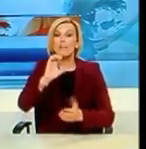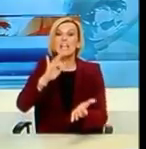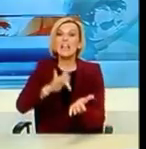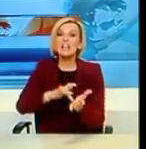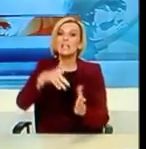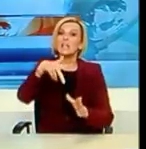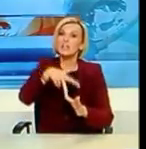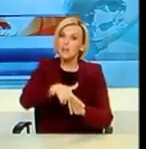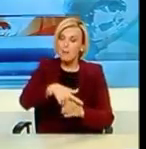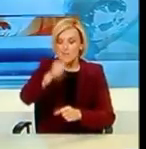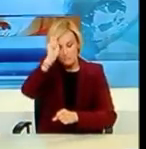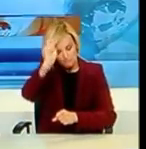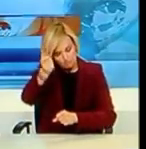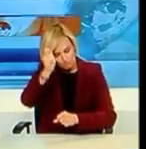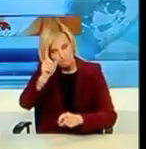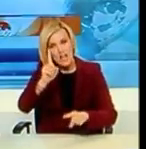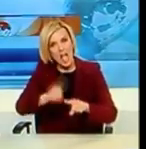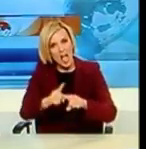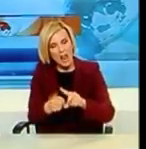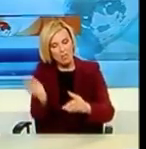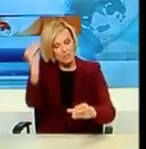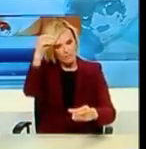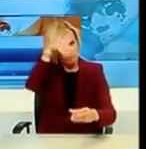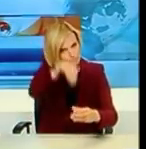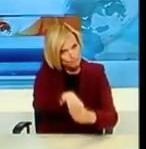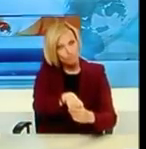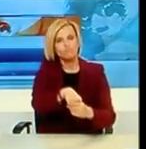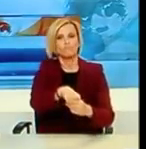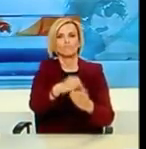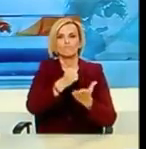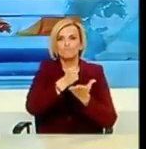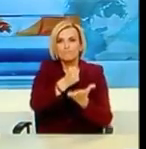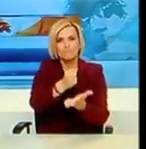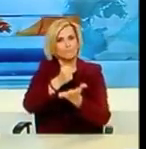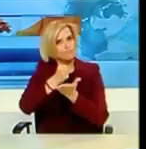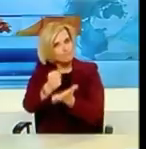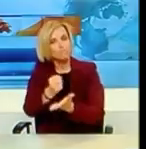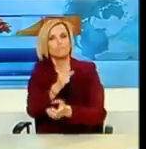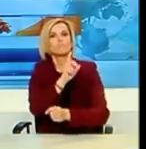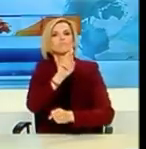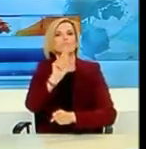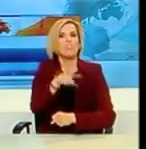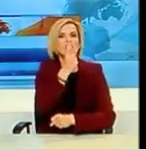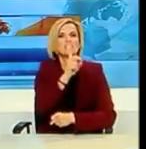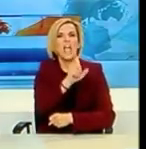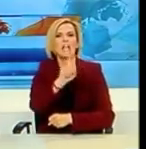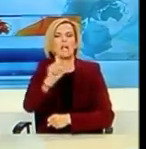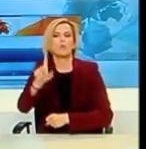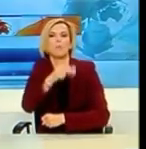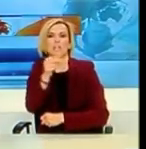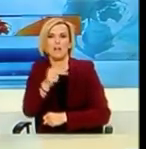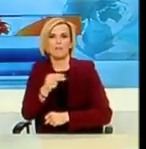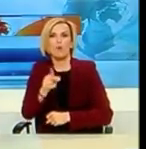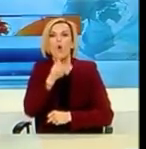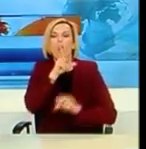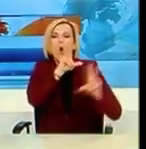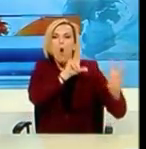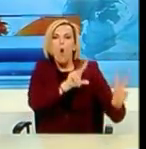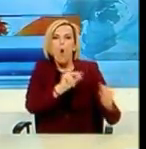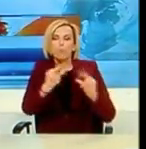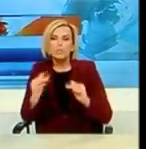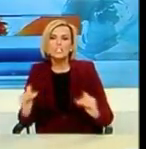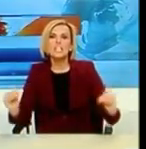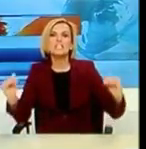χαλάρωσης. Επιτέλους, ύστερα από 10 χρόνια κρίσης, η Ελλάδα αντιμετωπίζεται ακριβώς όπως οι άλλες ευρωπαϊκές